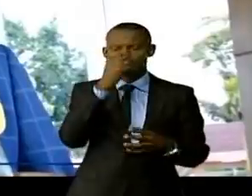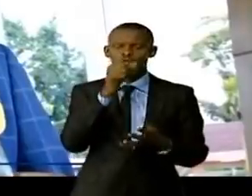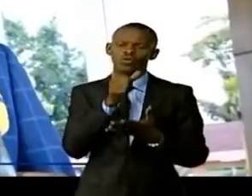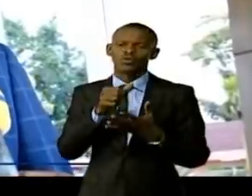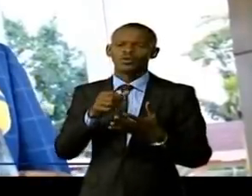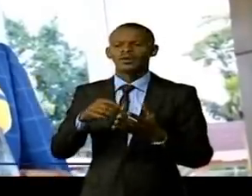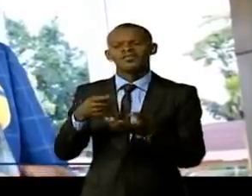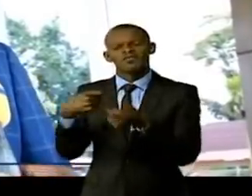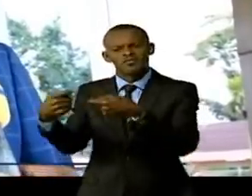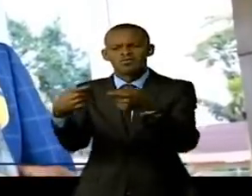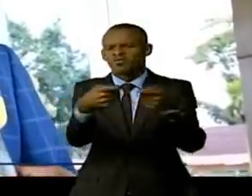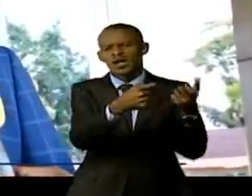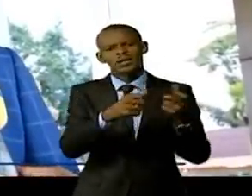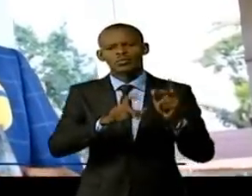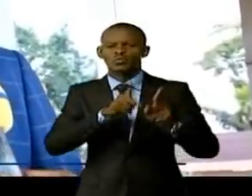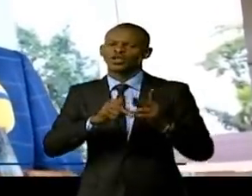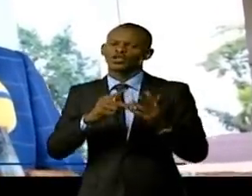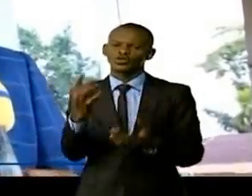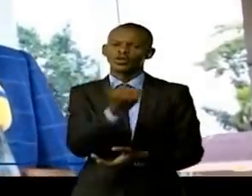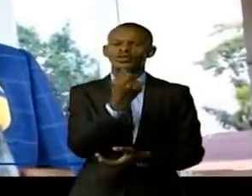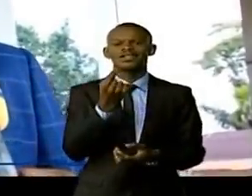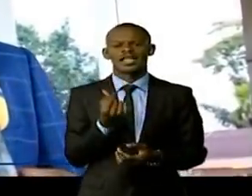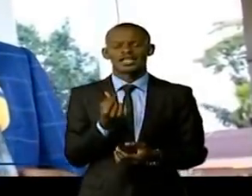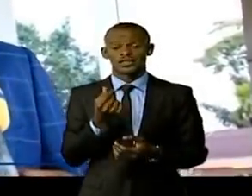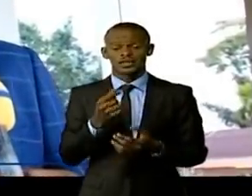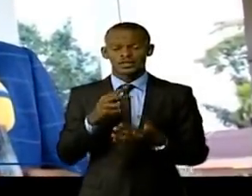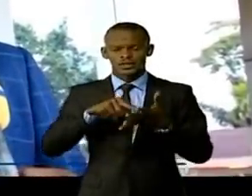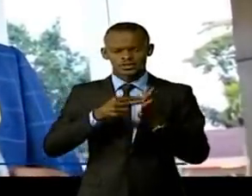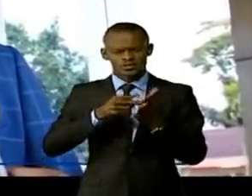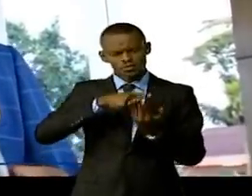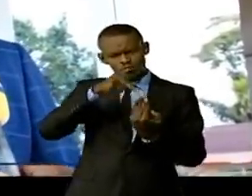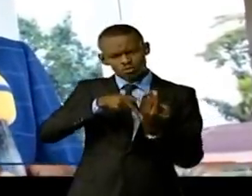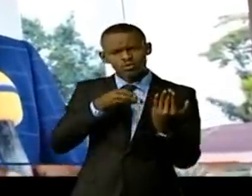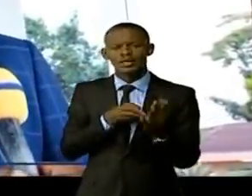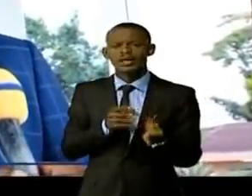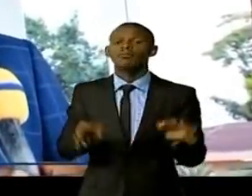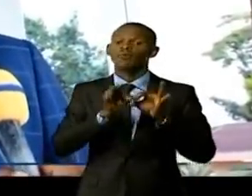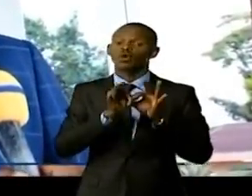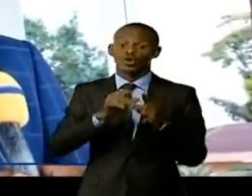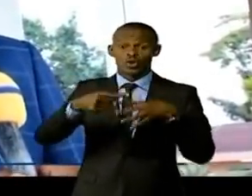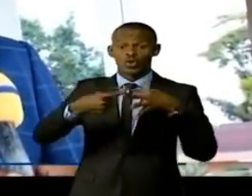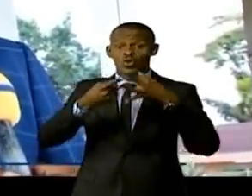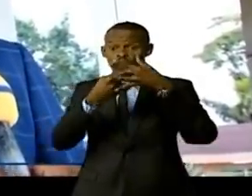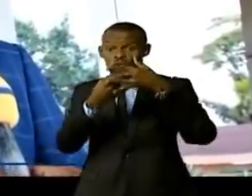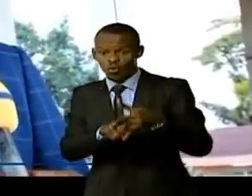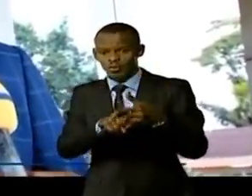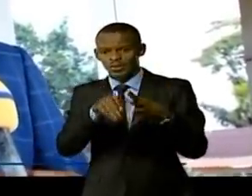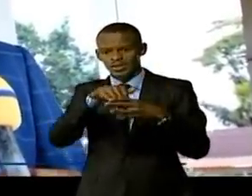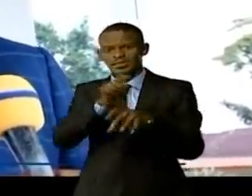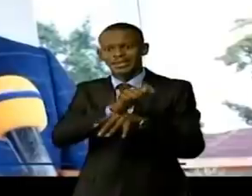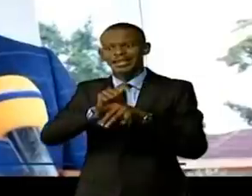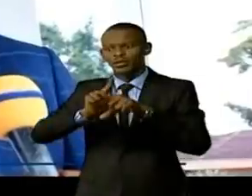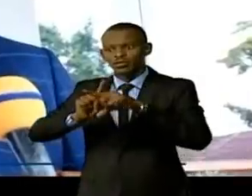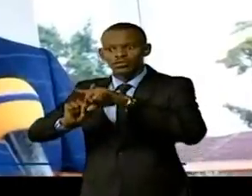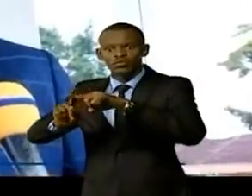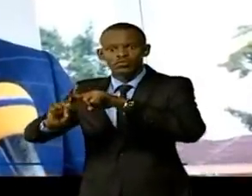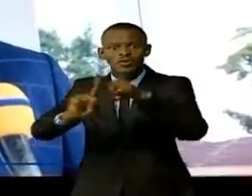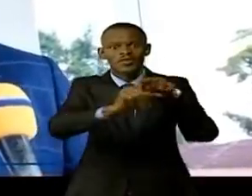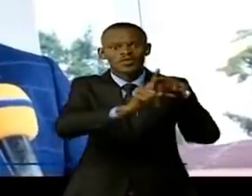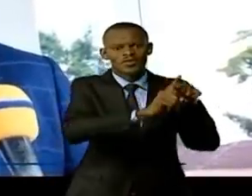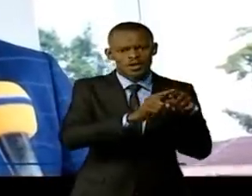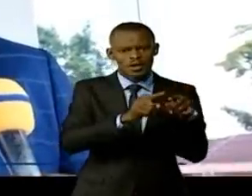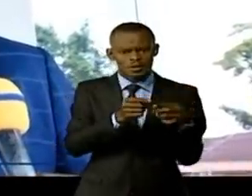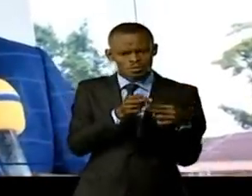projets, disons, en fait, dans d'autres territoires d'ici quelques semaines. Et nous pensons que, disons,